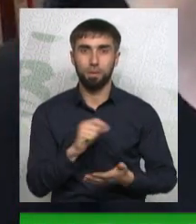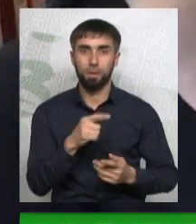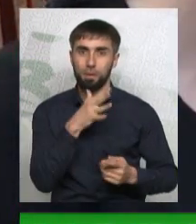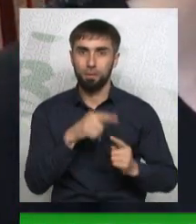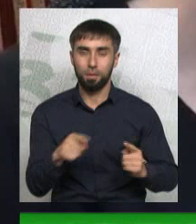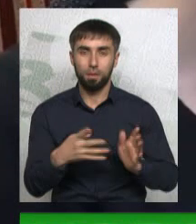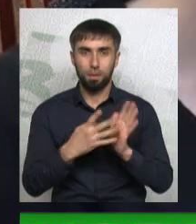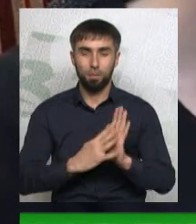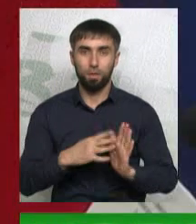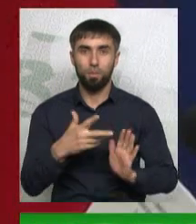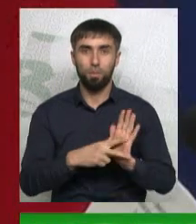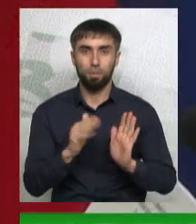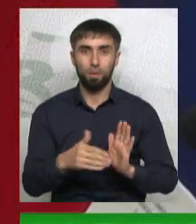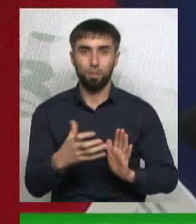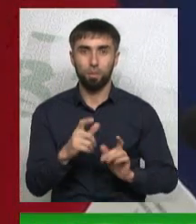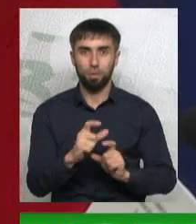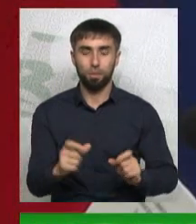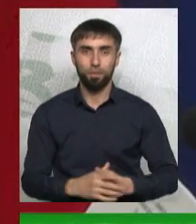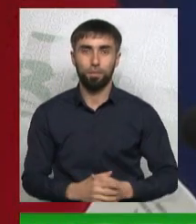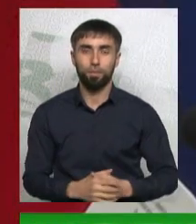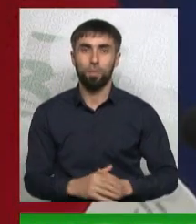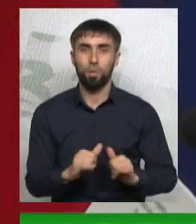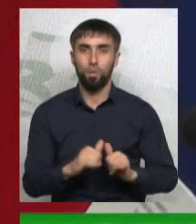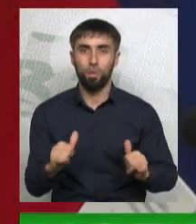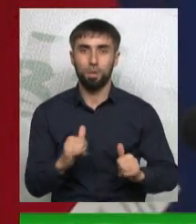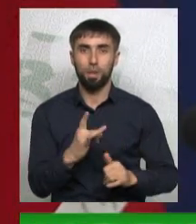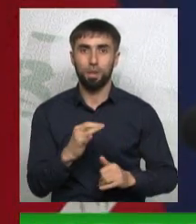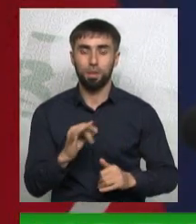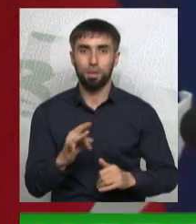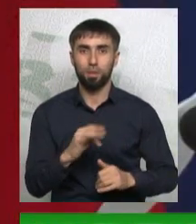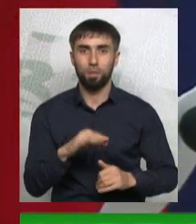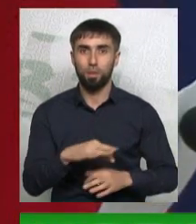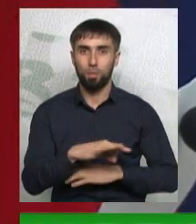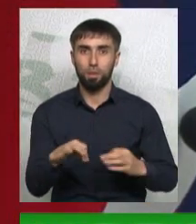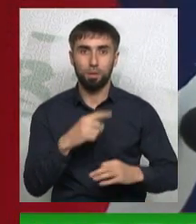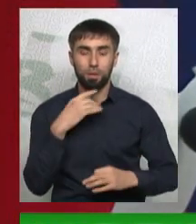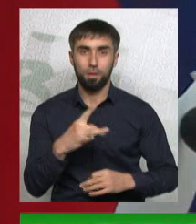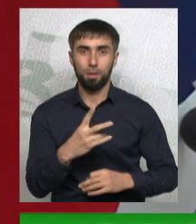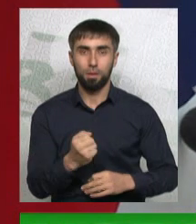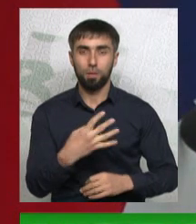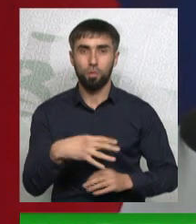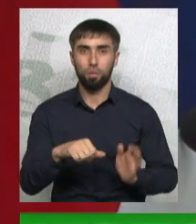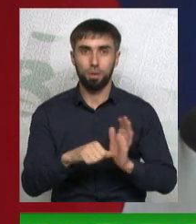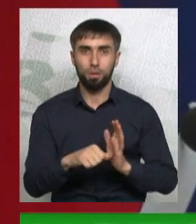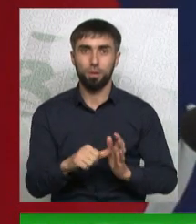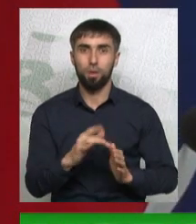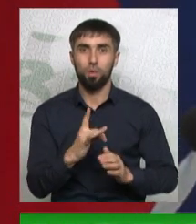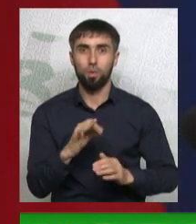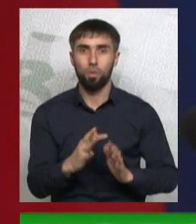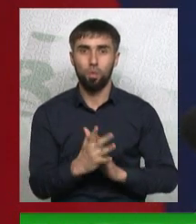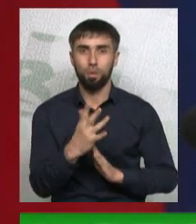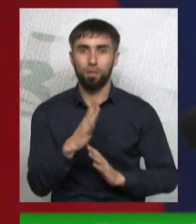период 8500 человек. Увеличен реестр инвестиционных проектов республики на 46. Рост